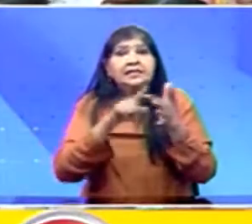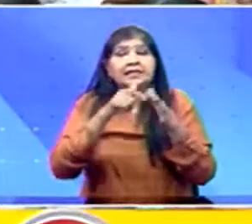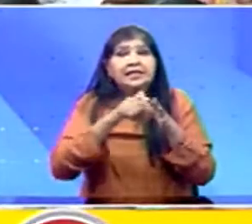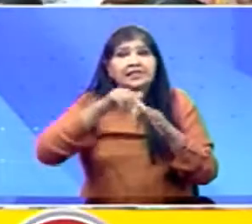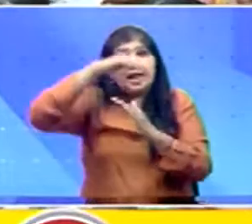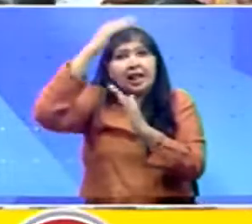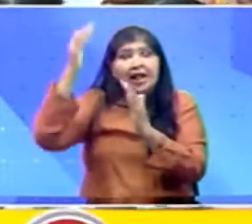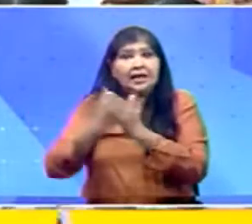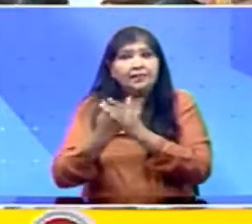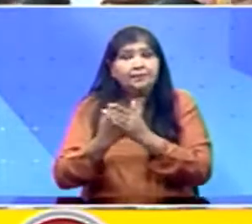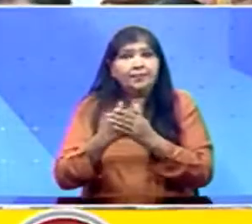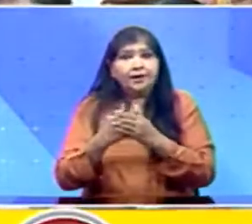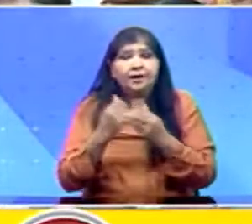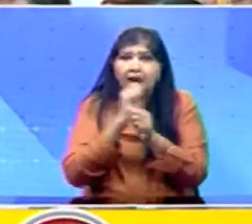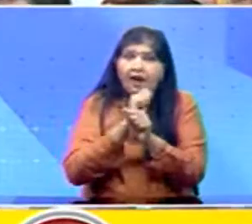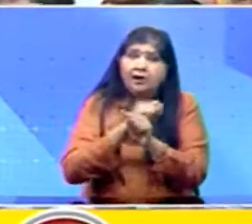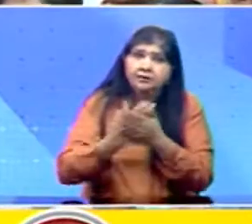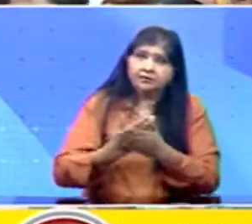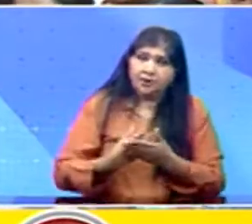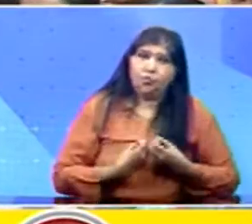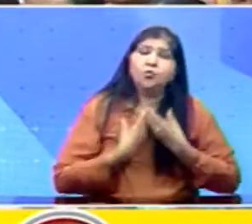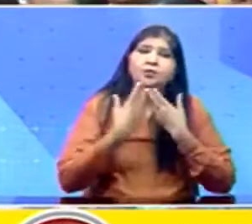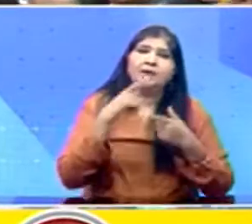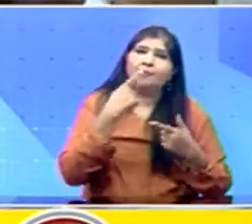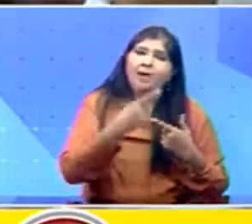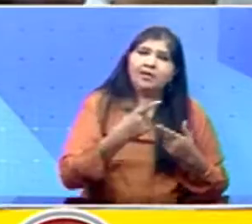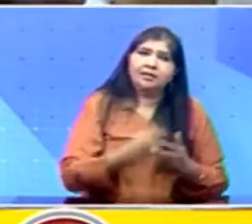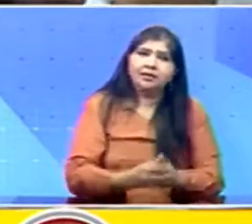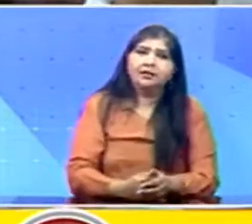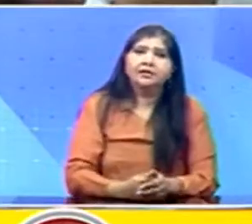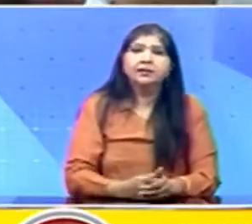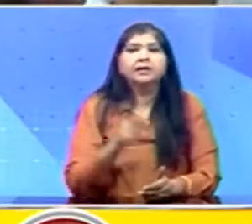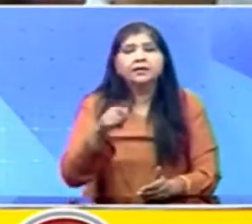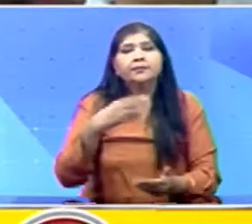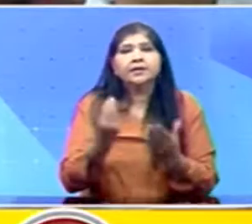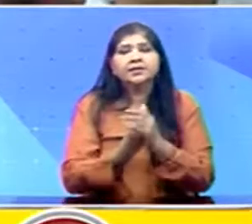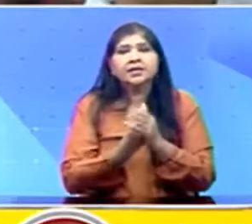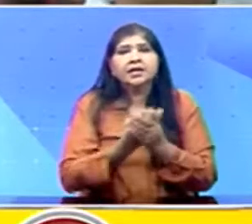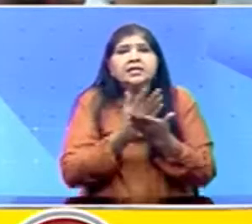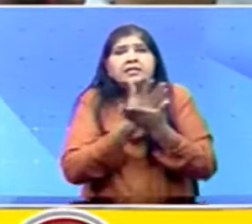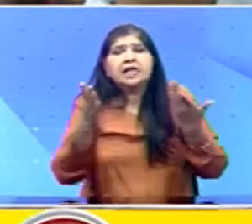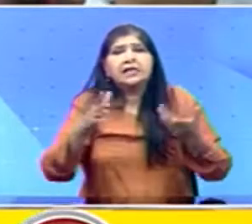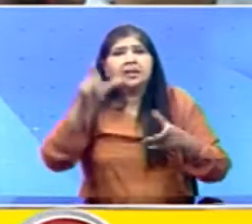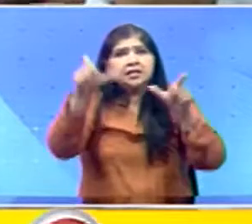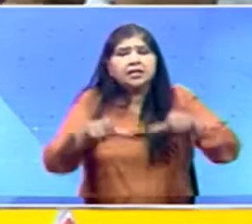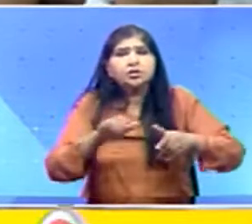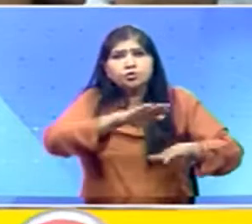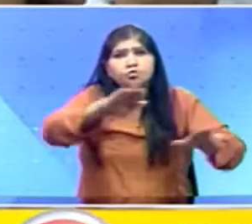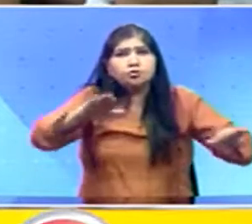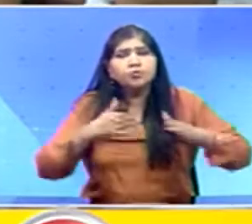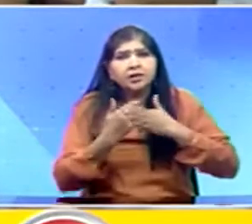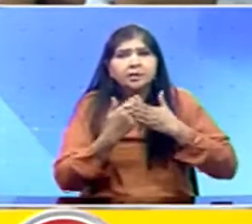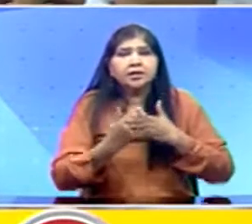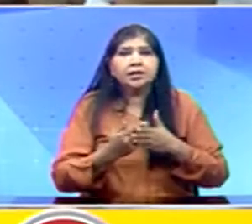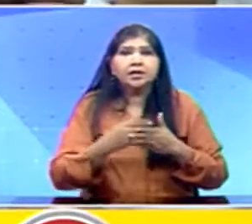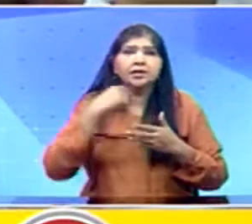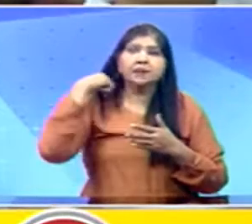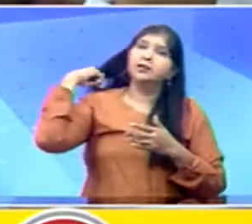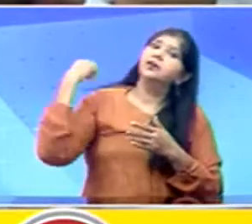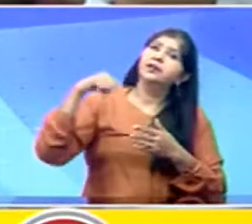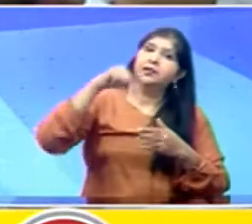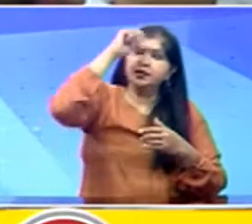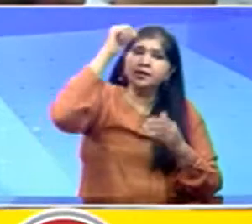हैं और भी खुशी की बात है कि इन में से जादातर स्टूडेंट देश के